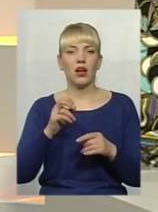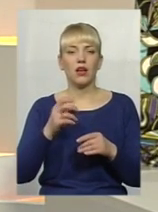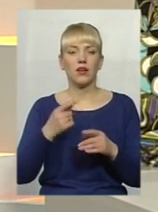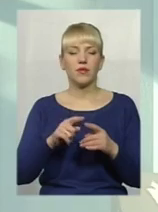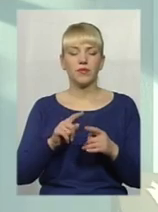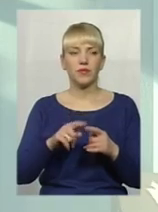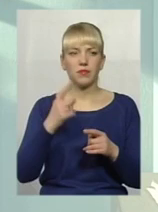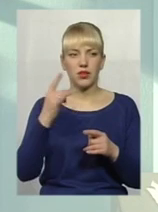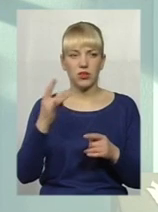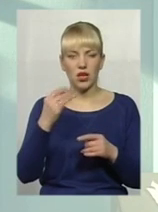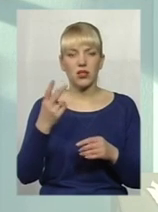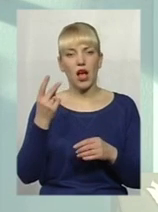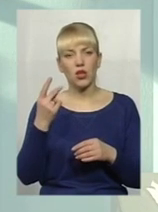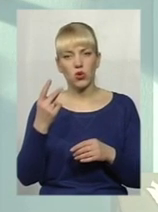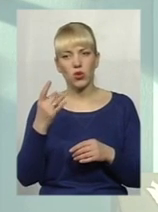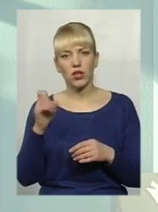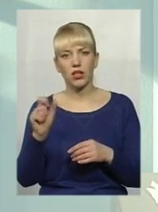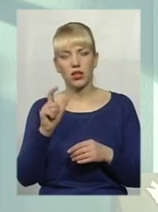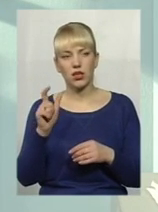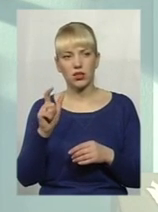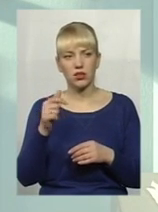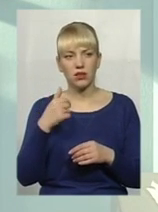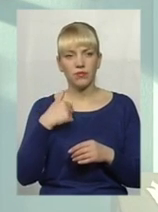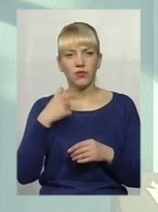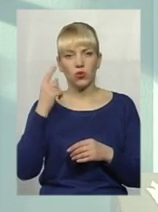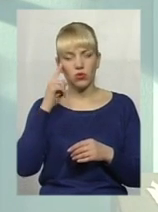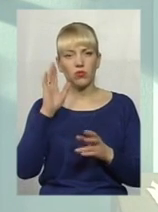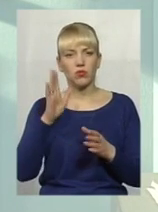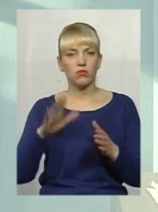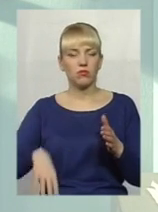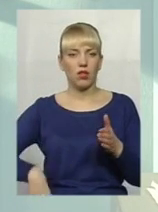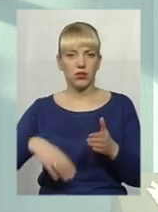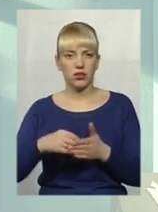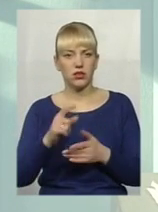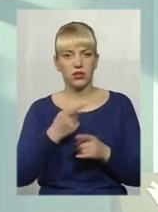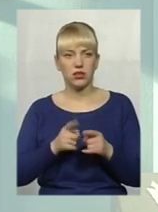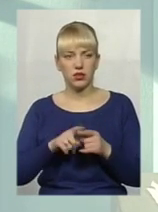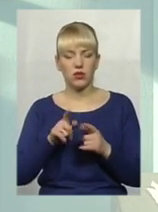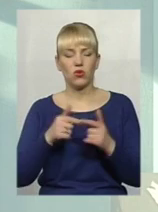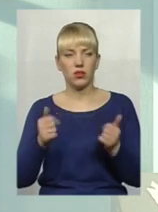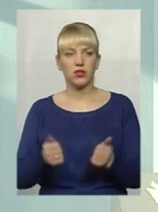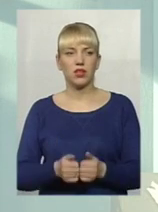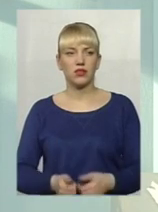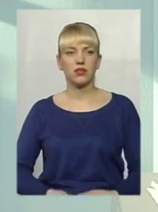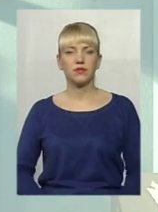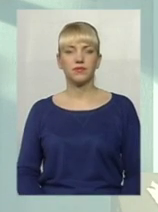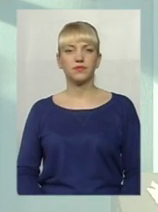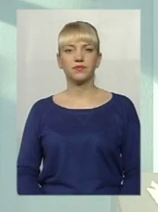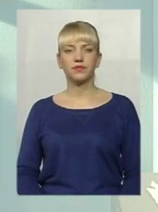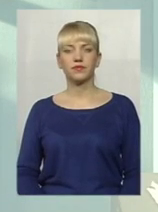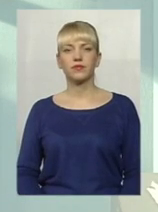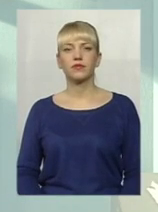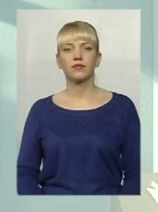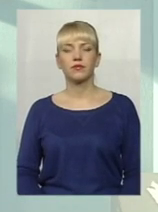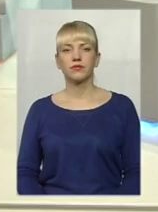відкликаються, не знаємо чому, тому ми вимушені вже платно передавати знову ж ті ж самі організації, які передаємо лампи, ті передаємо батарейки.